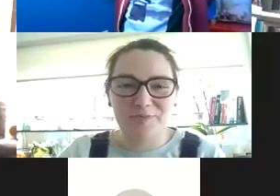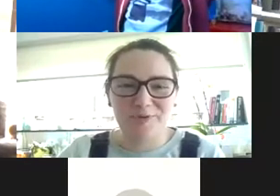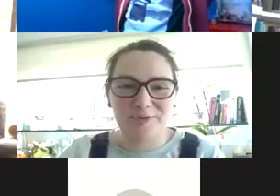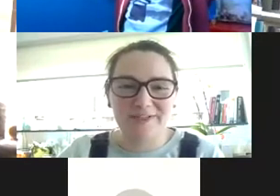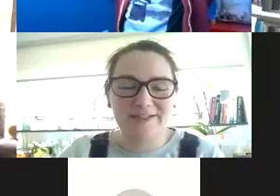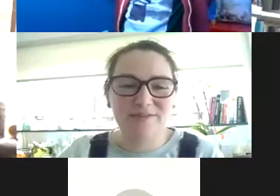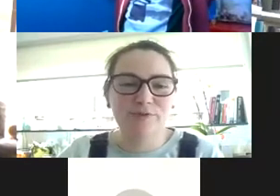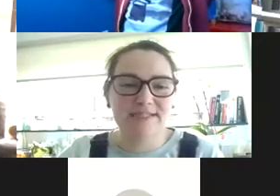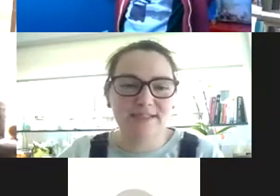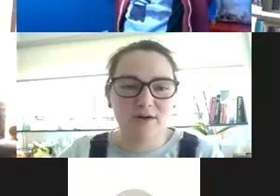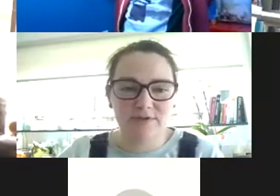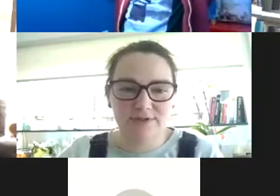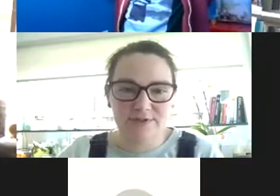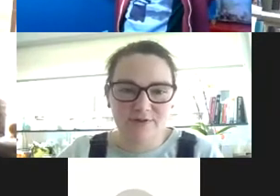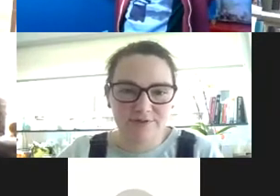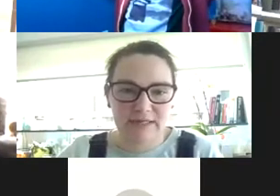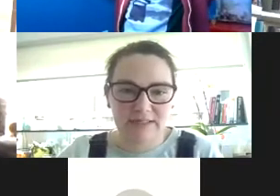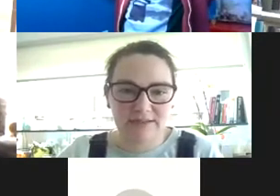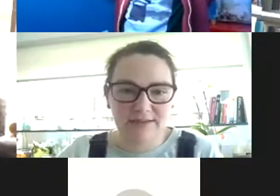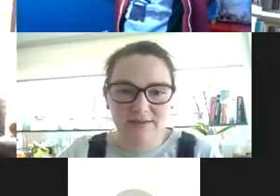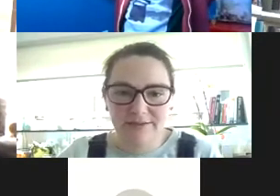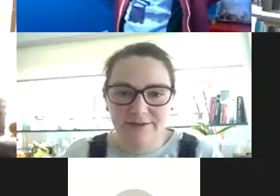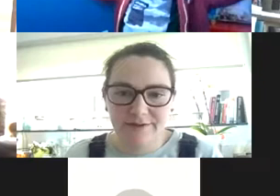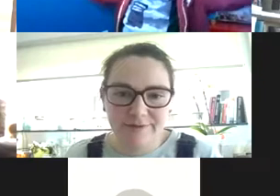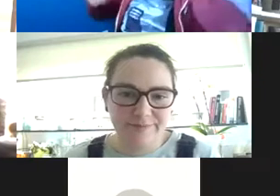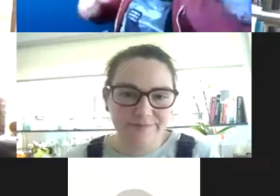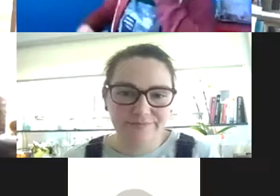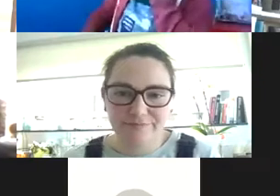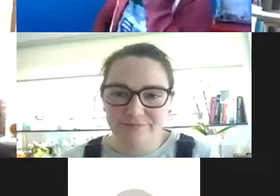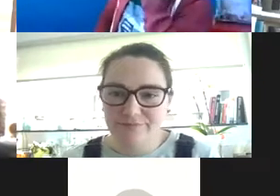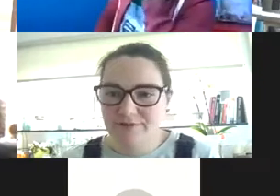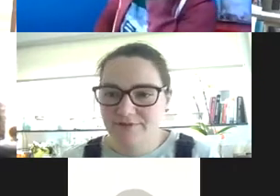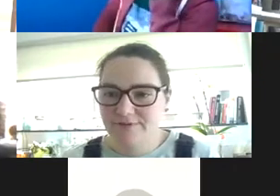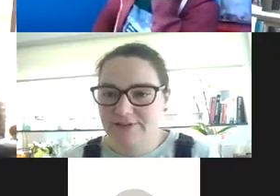graag openhouden en die niet voortijdig afsluiten als er plek is.